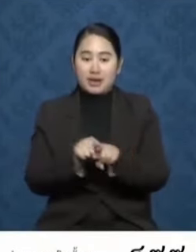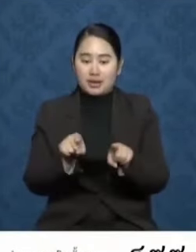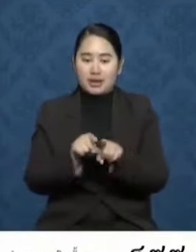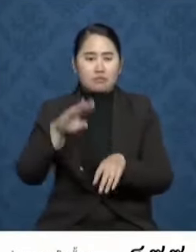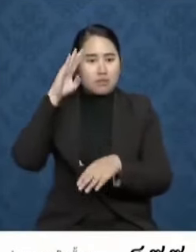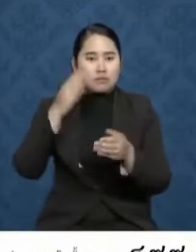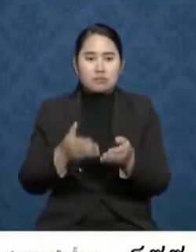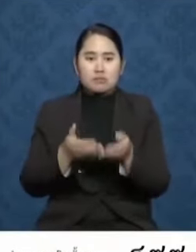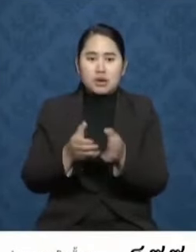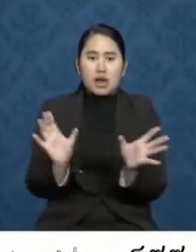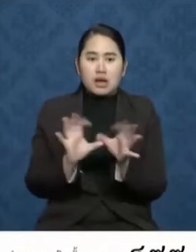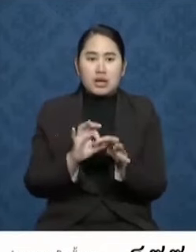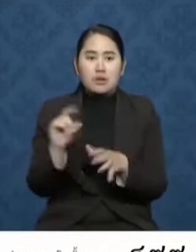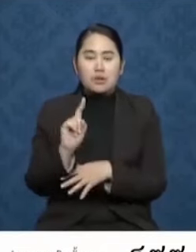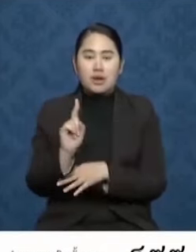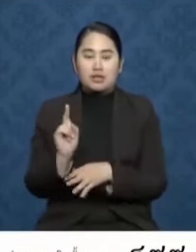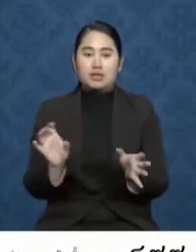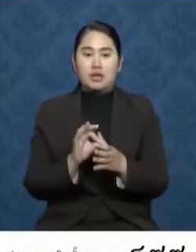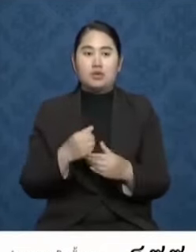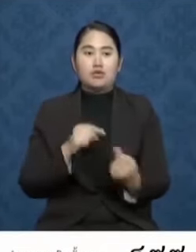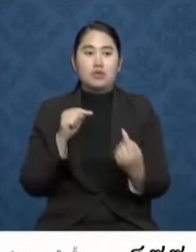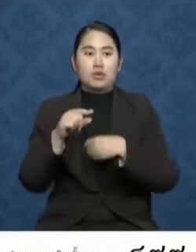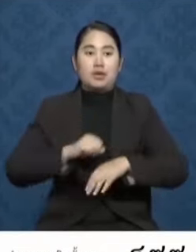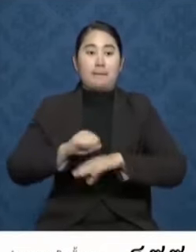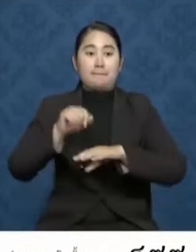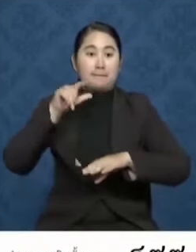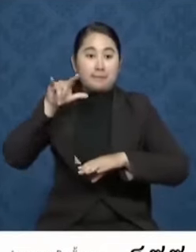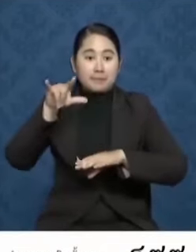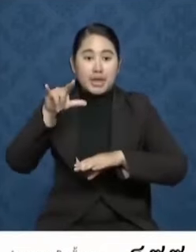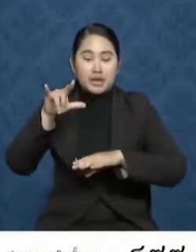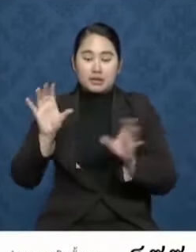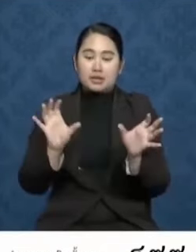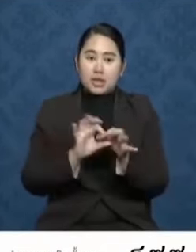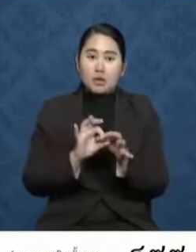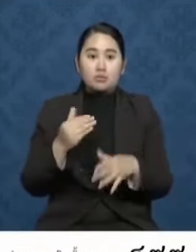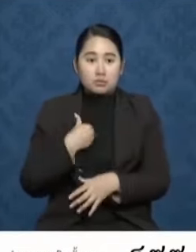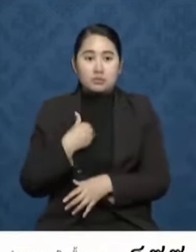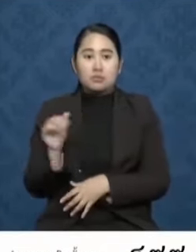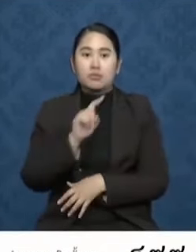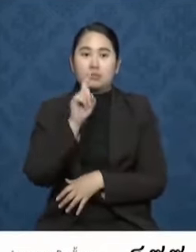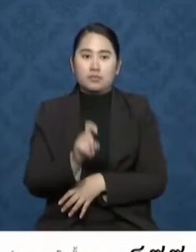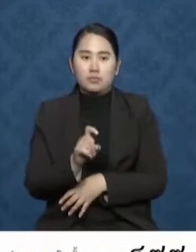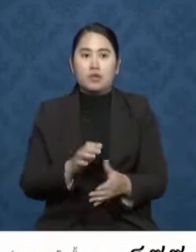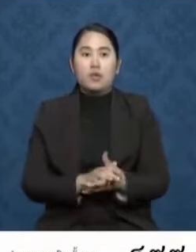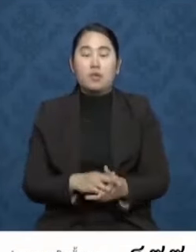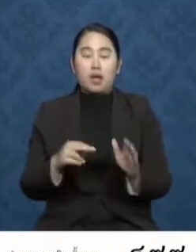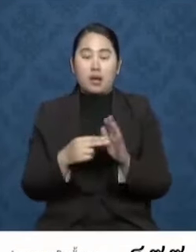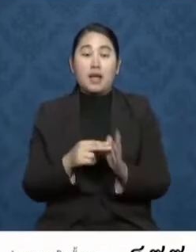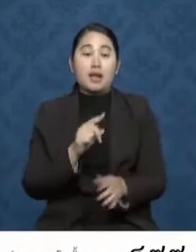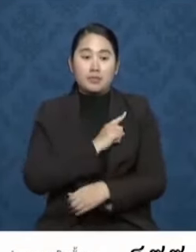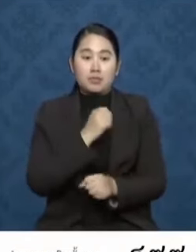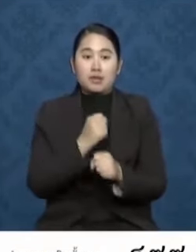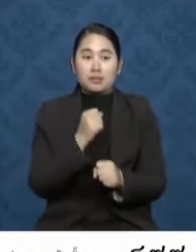เรือเนี่ยมาเกี่ยวข้องอะไรกับการสร้างรันเวยที่ 2ของสนามบินอูตะเภาที่เป็นเชิงพาณิชย์มันเป็นหน้าที่